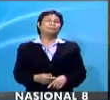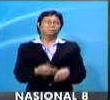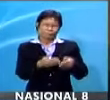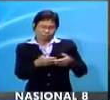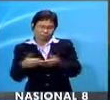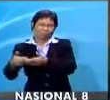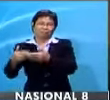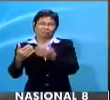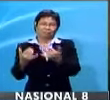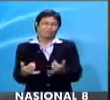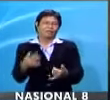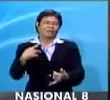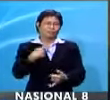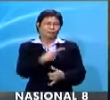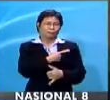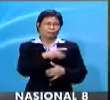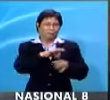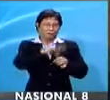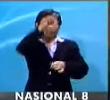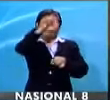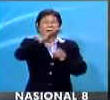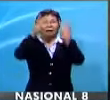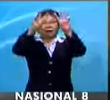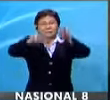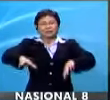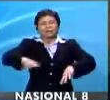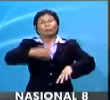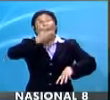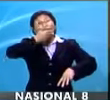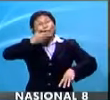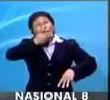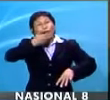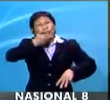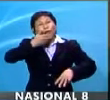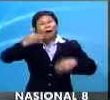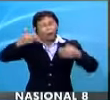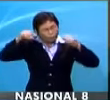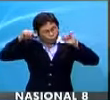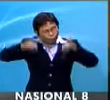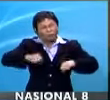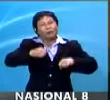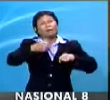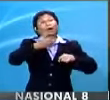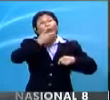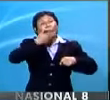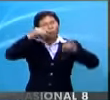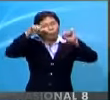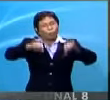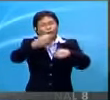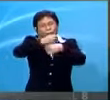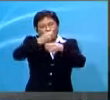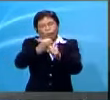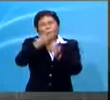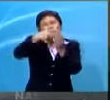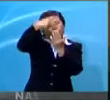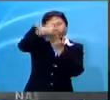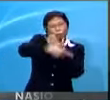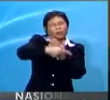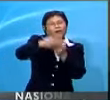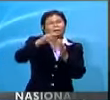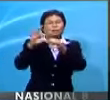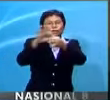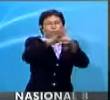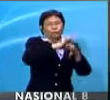APC ini kerana Kami membawa semangat ASEAN di kalangan orang muda bahawa orang muda juga boleh membuat program-program ASEAN uniti dalam